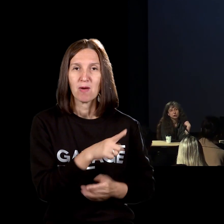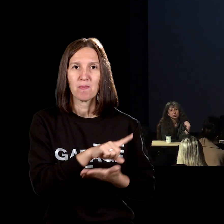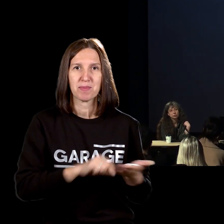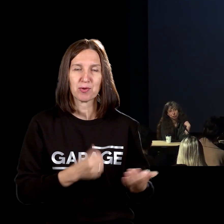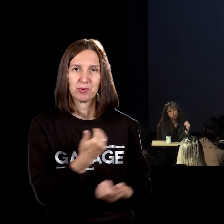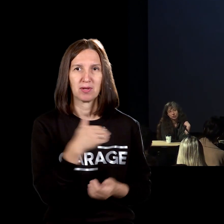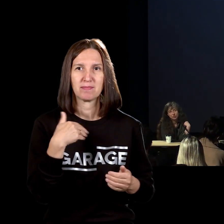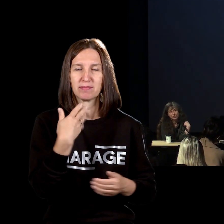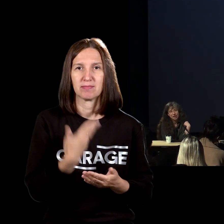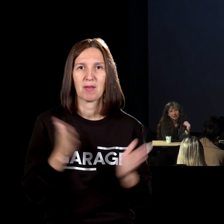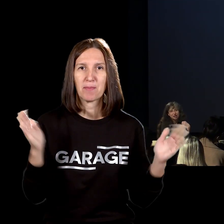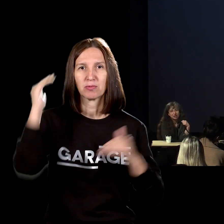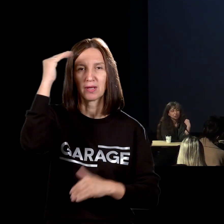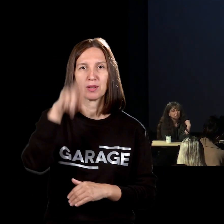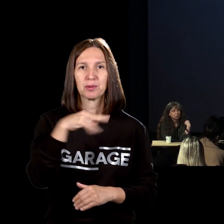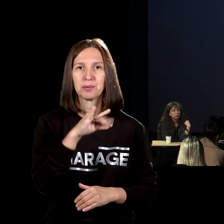из автопортретов Дюрера.